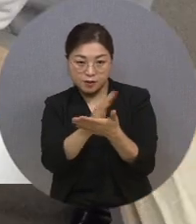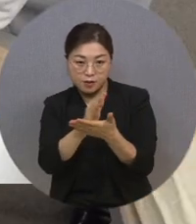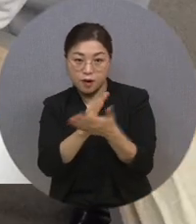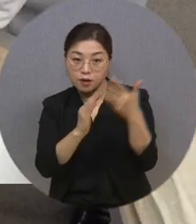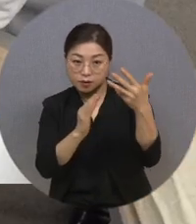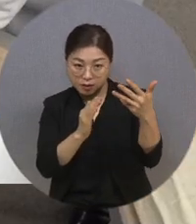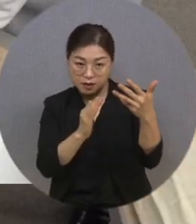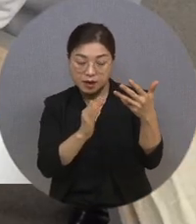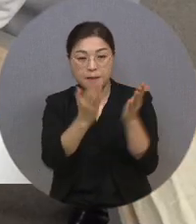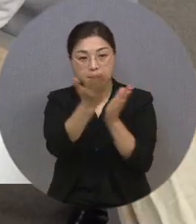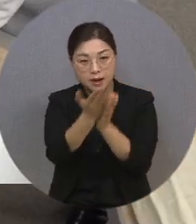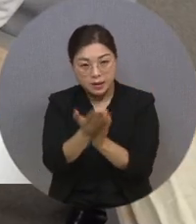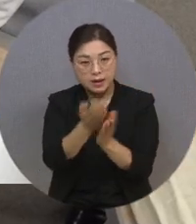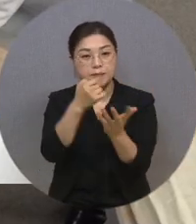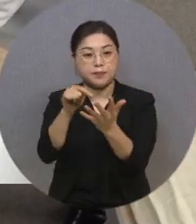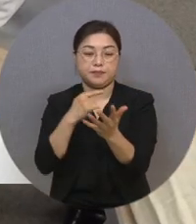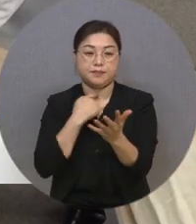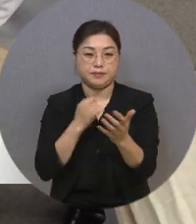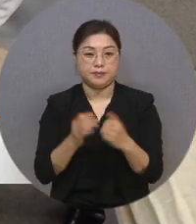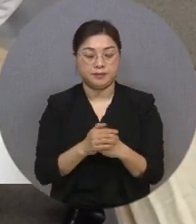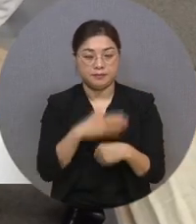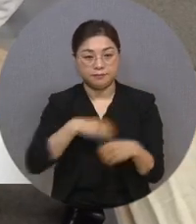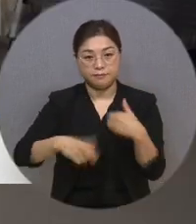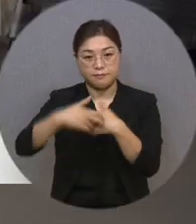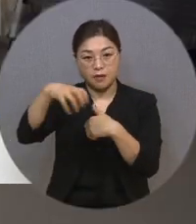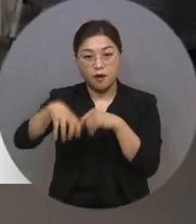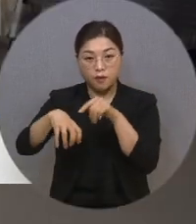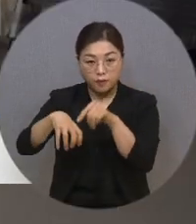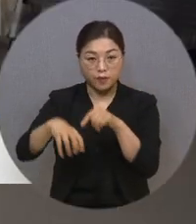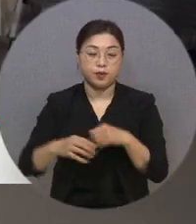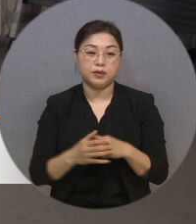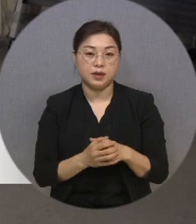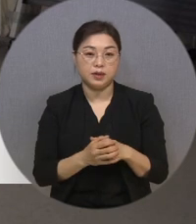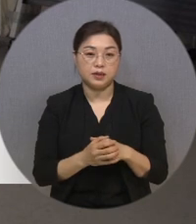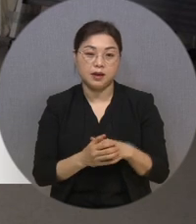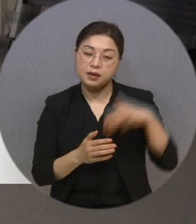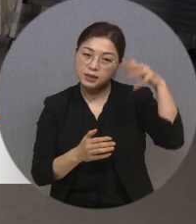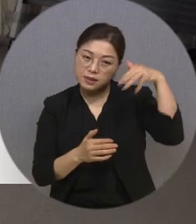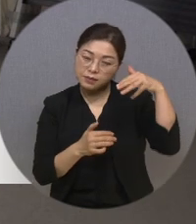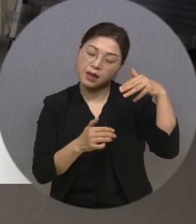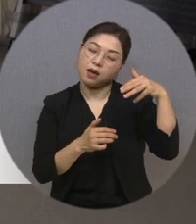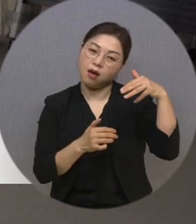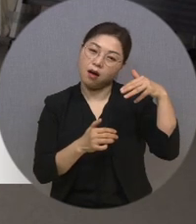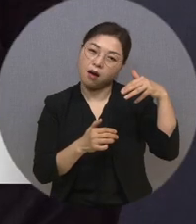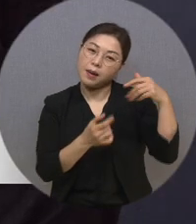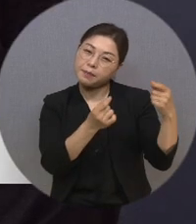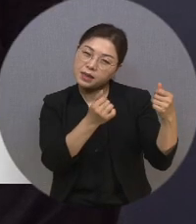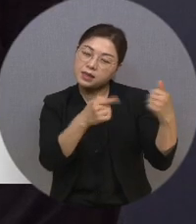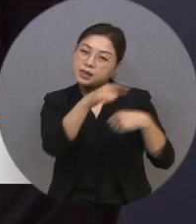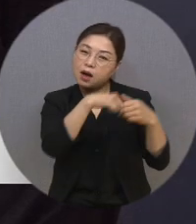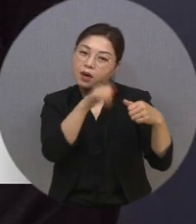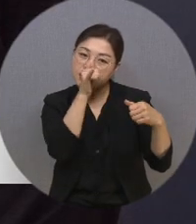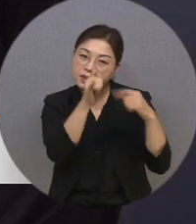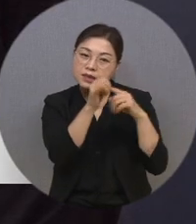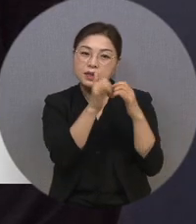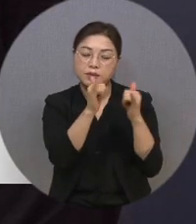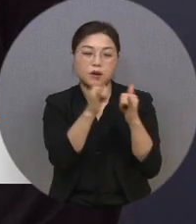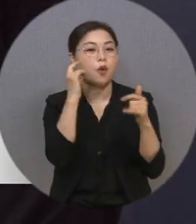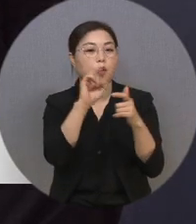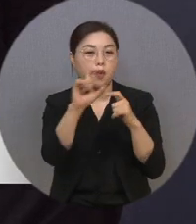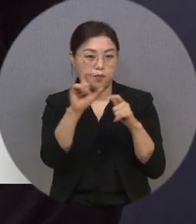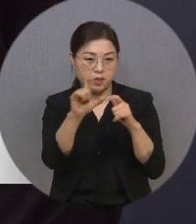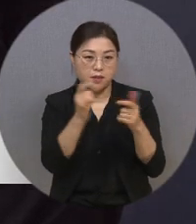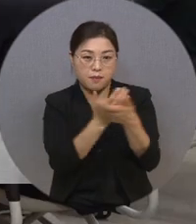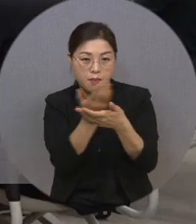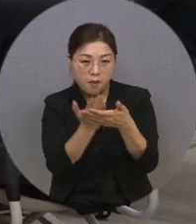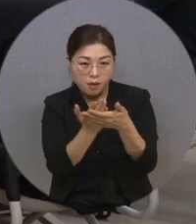수업을 진행했습니다. 보건소는 이번 교육으로 비슷한 상황에 처한 사람들끼리 고민을 나누면서 희망과 용기를